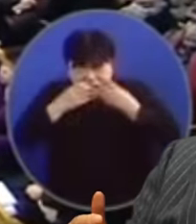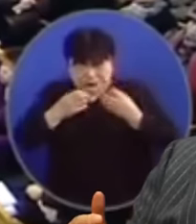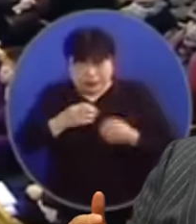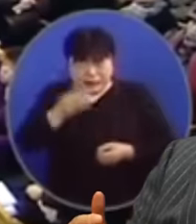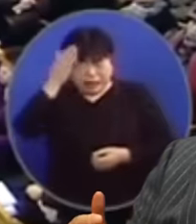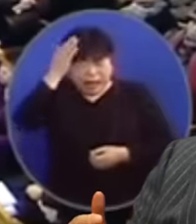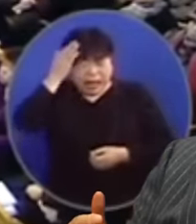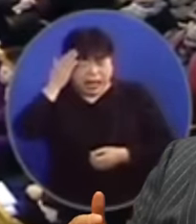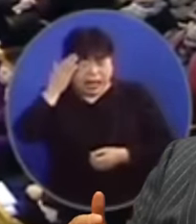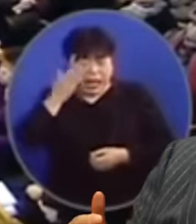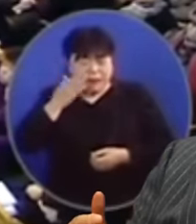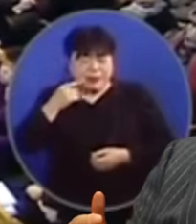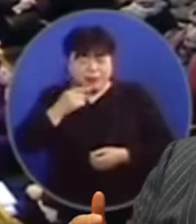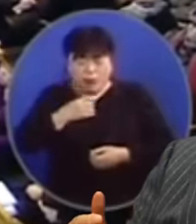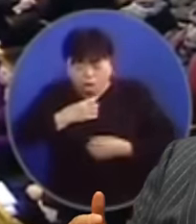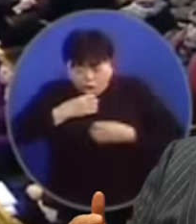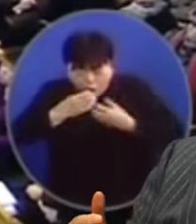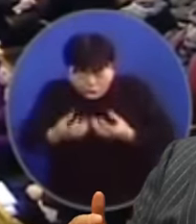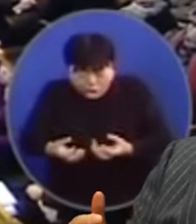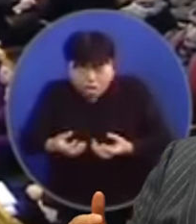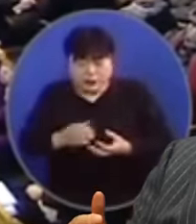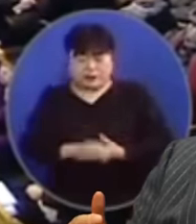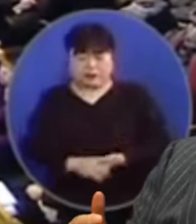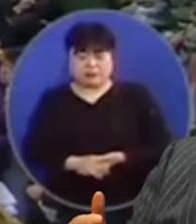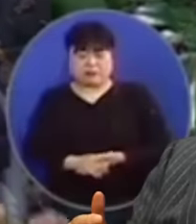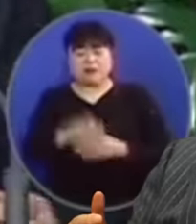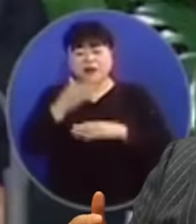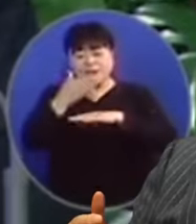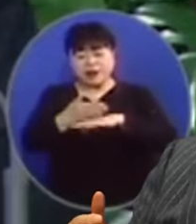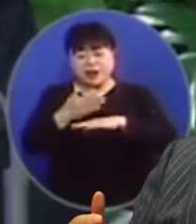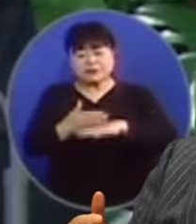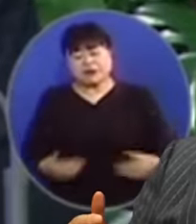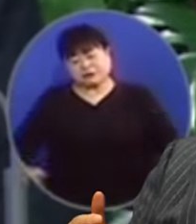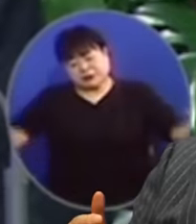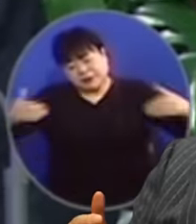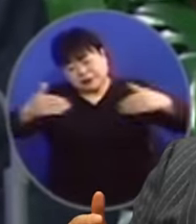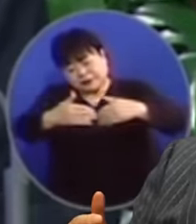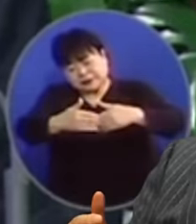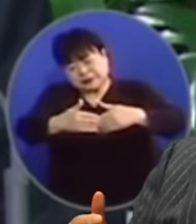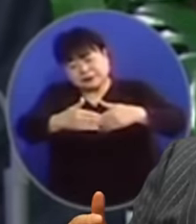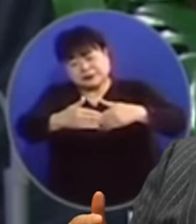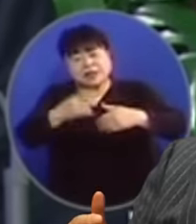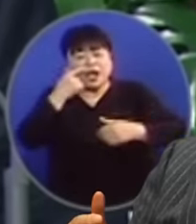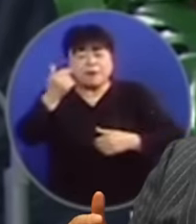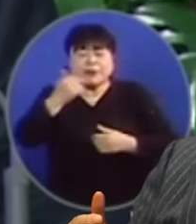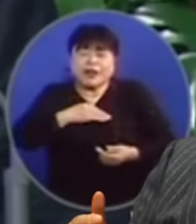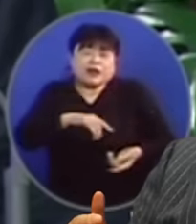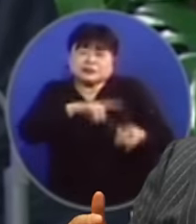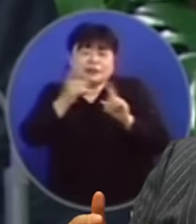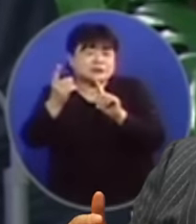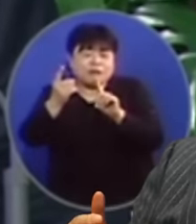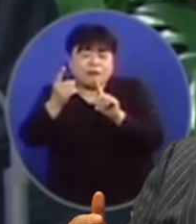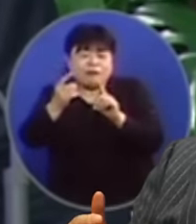시커먼 독을 토해내요. 그래. 내가 너무 감사해서 그걸 알았는데 아버지 나 살아.